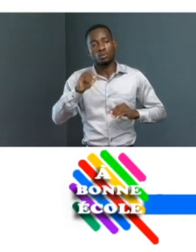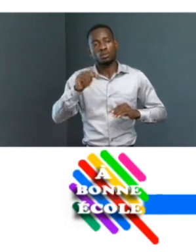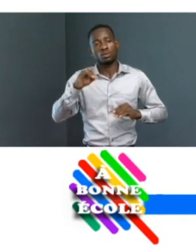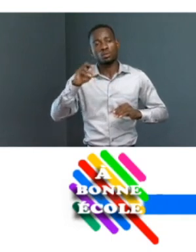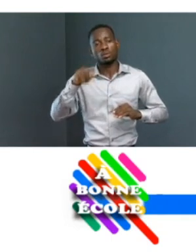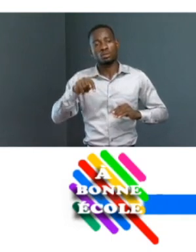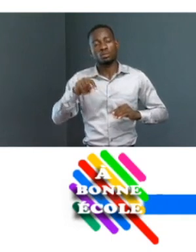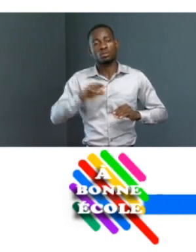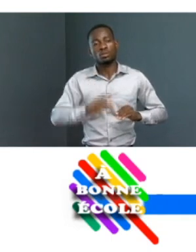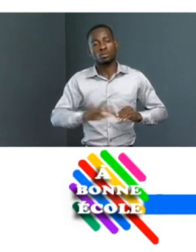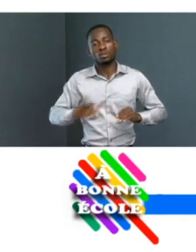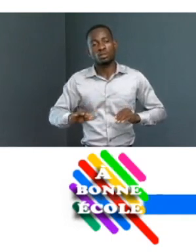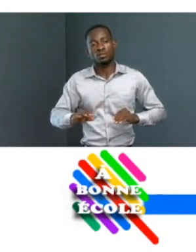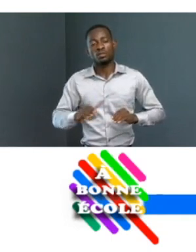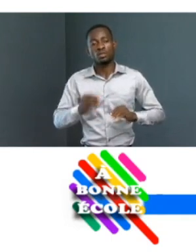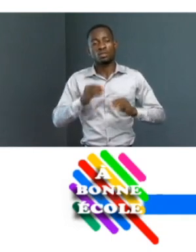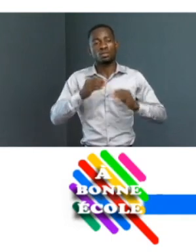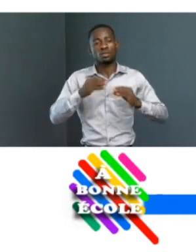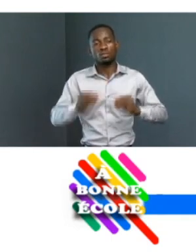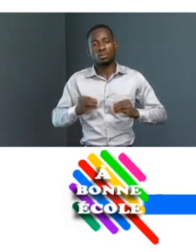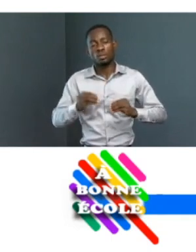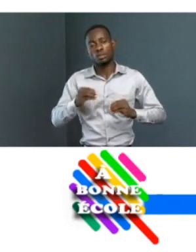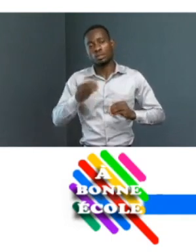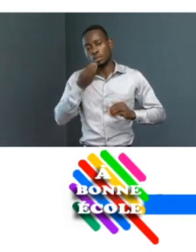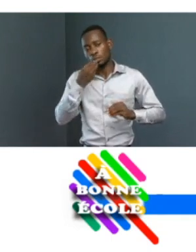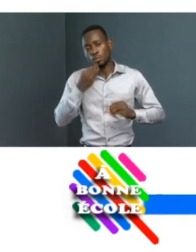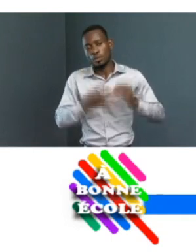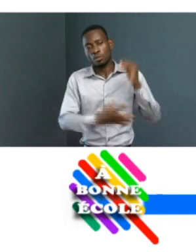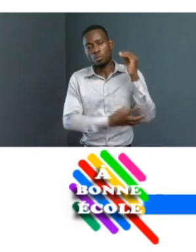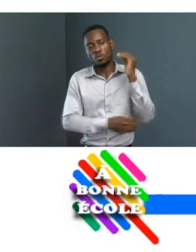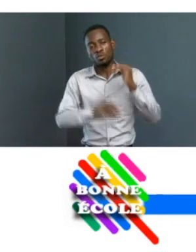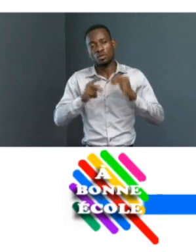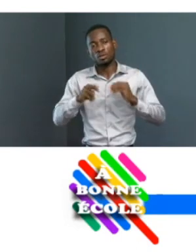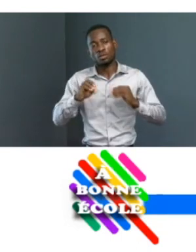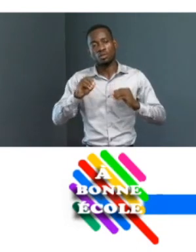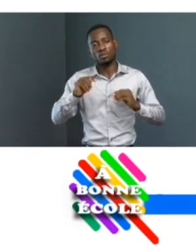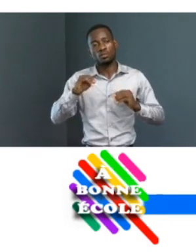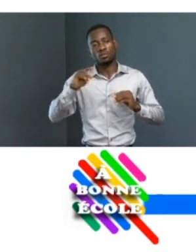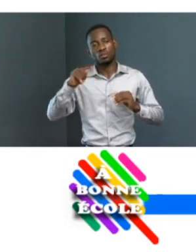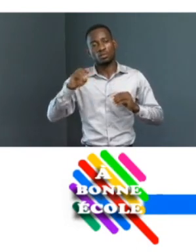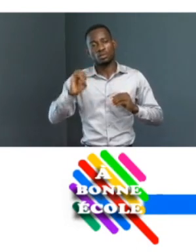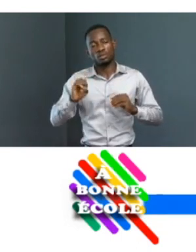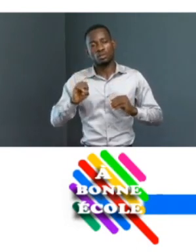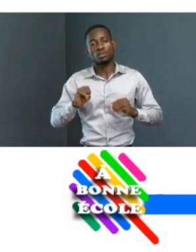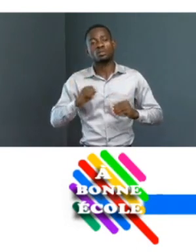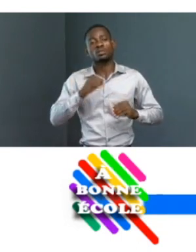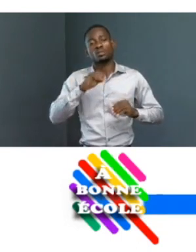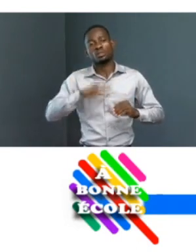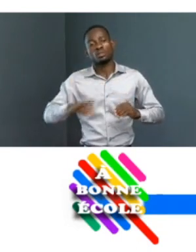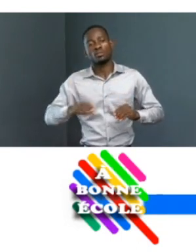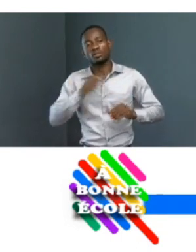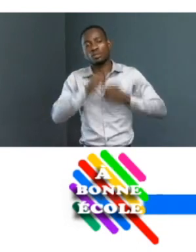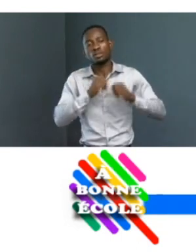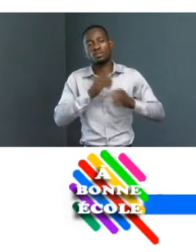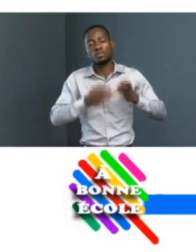un enfant, par exemple, qui manque de protéines, qui a une alimentation pauvre en protéines, c'est-à-dire pour les enfants dont l'âge varie entre